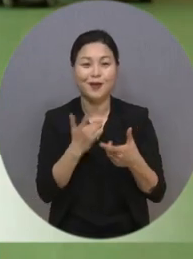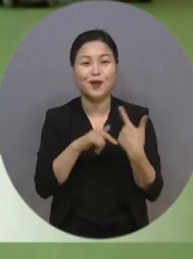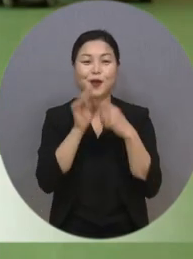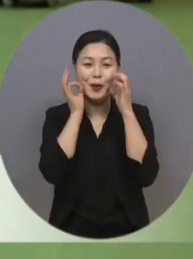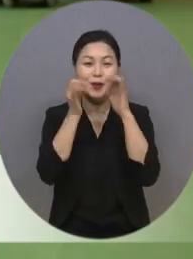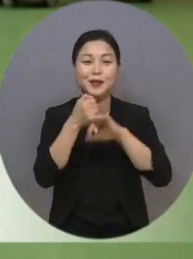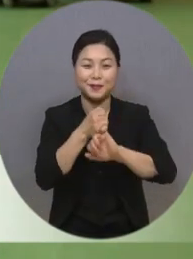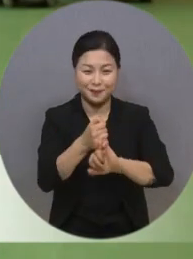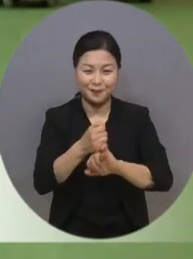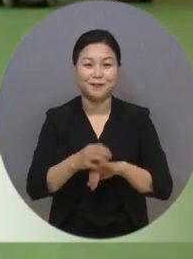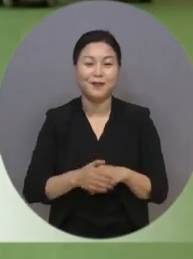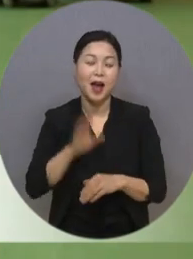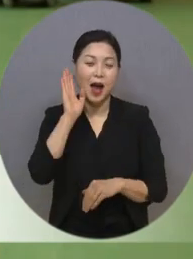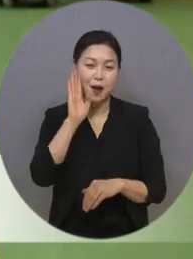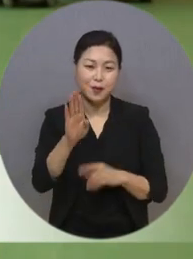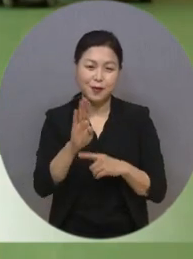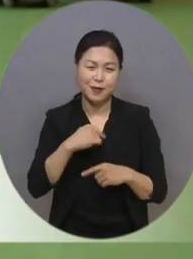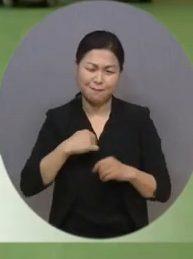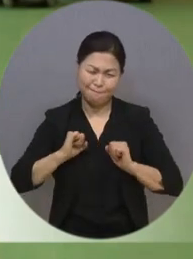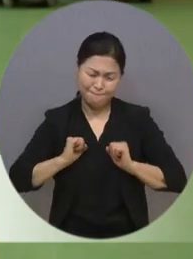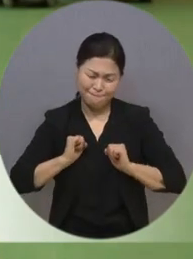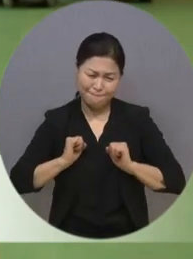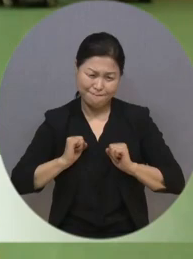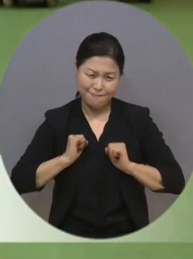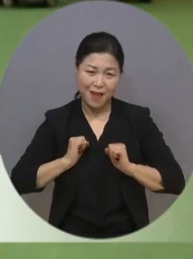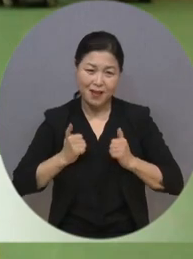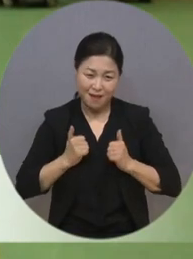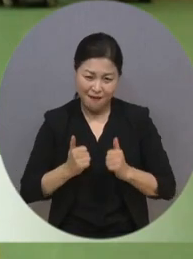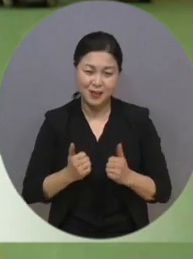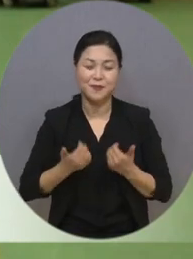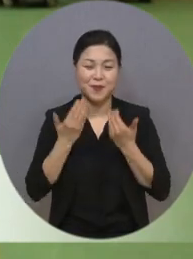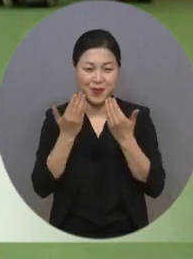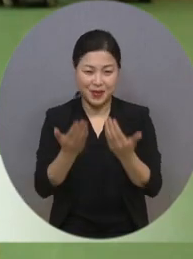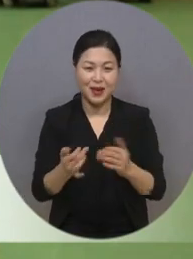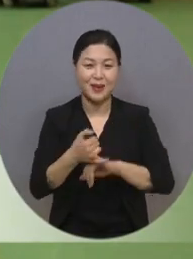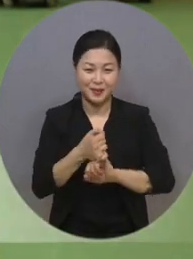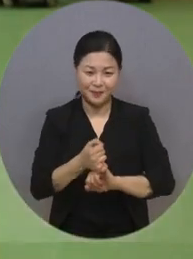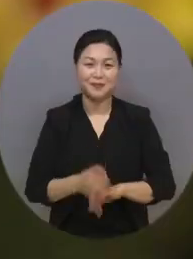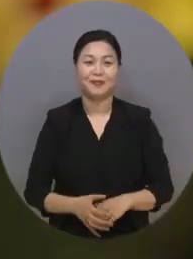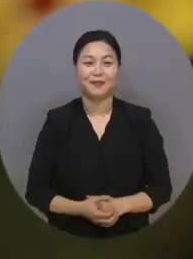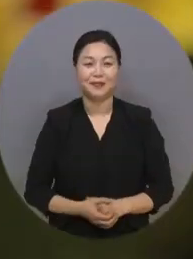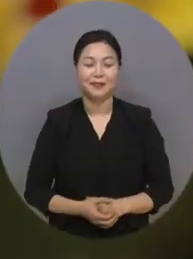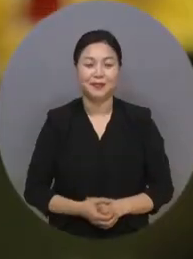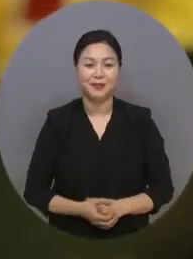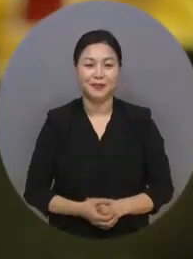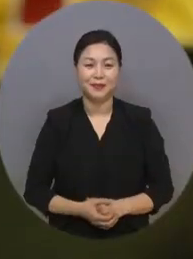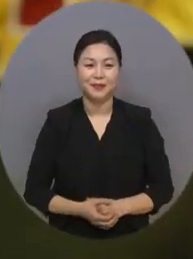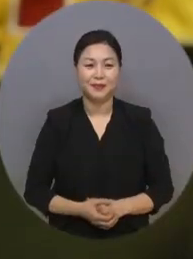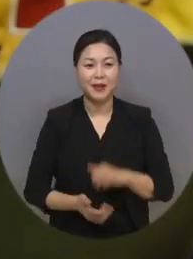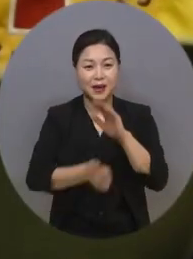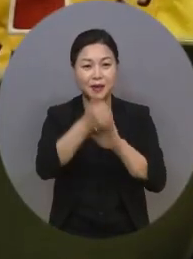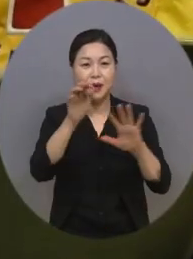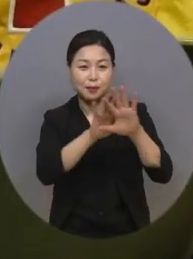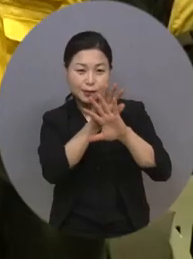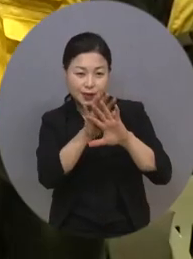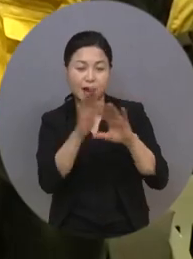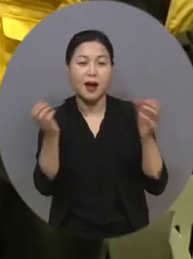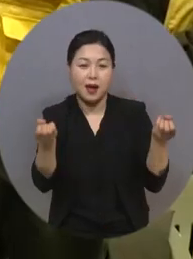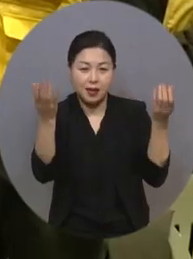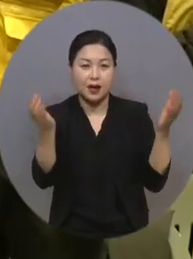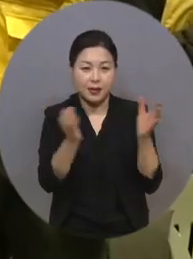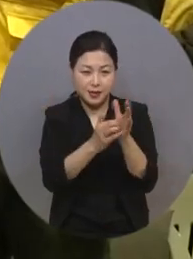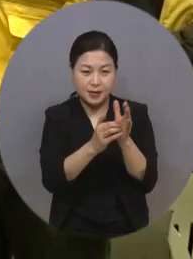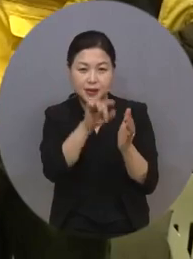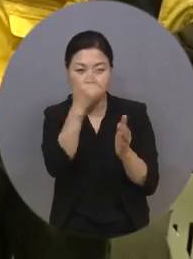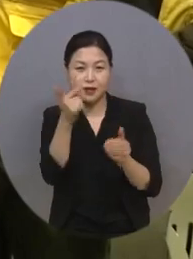노력하도록 하겠습니다. 앞으로 힘 닿는 데까지 더욱더 열심히 봉사하도록 하겠습니다. 희망풍차 한마음대회가 끝난 후